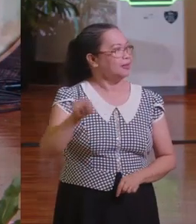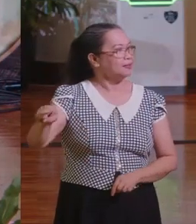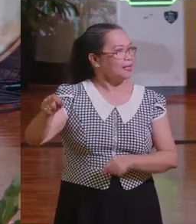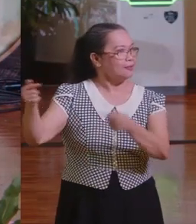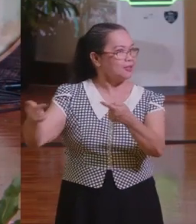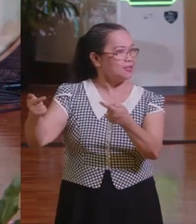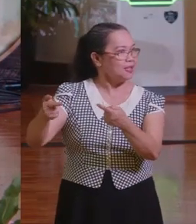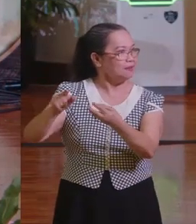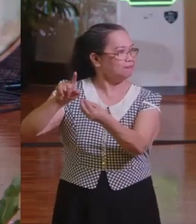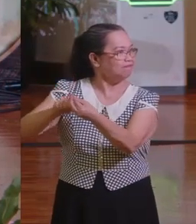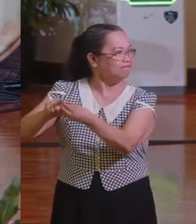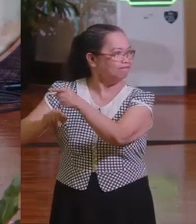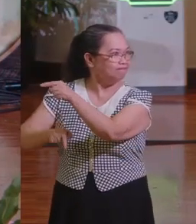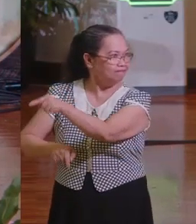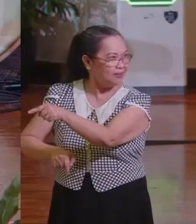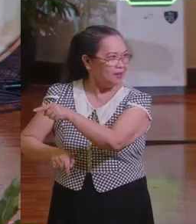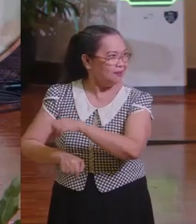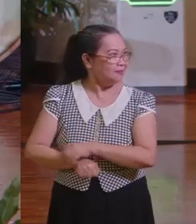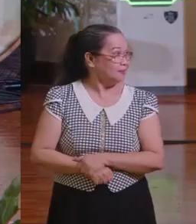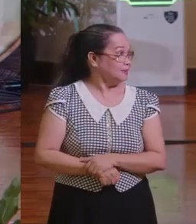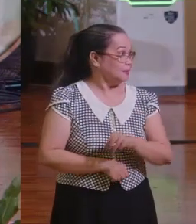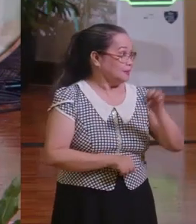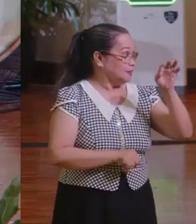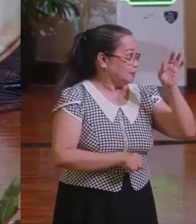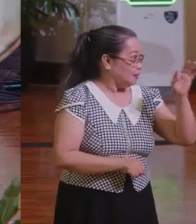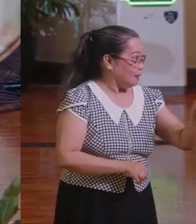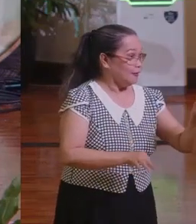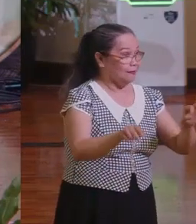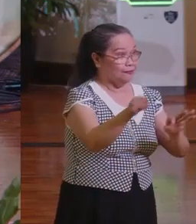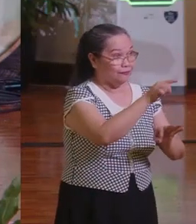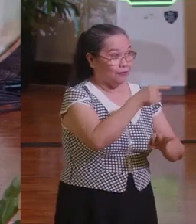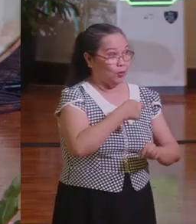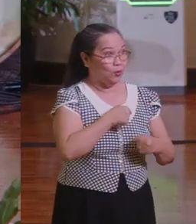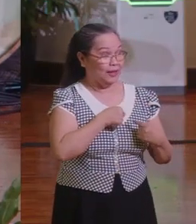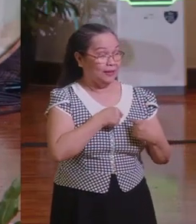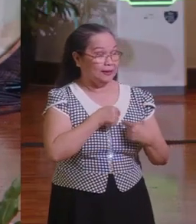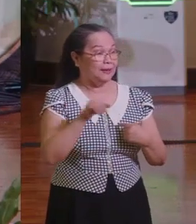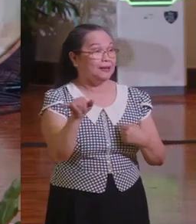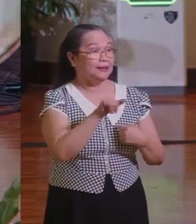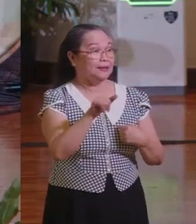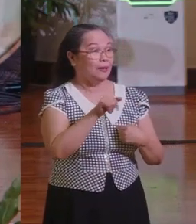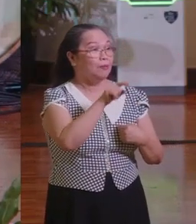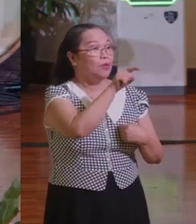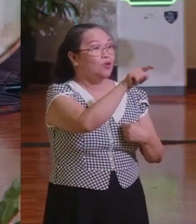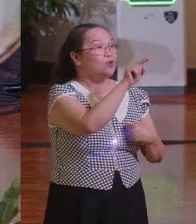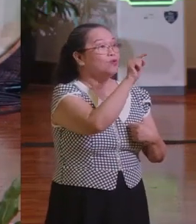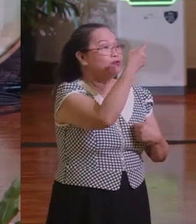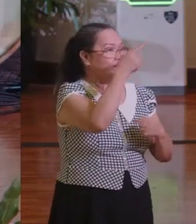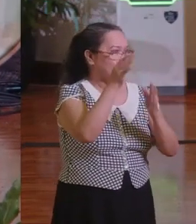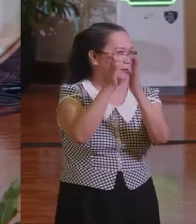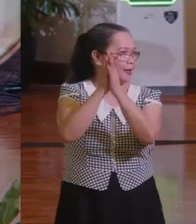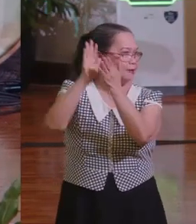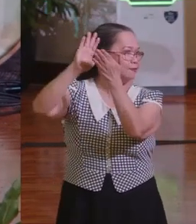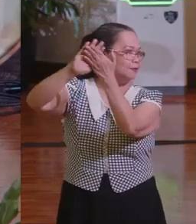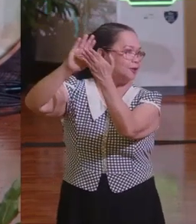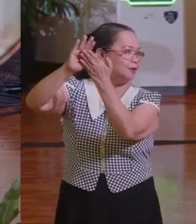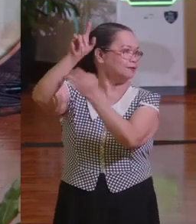inyong pinupuna. At kung kayo man ay guilty din, humingi muna kayo ng tawad sa